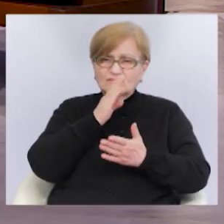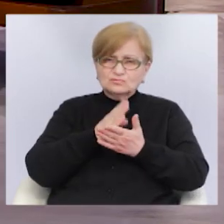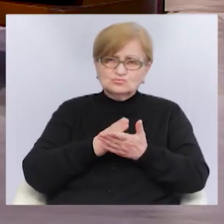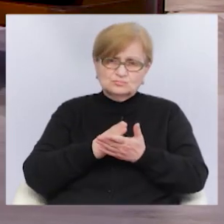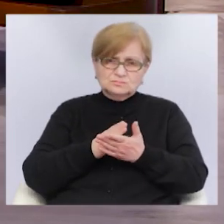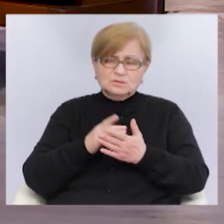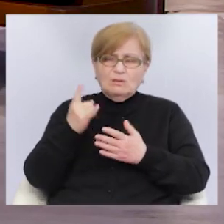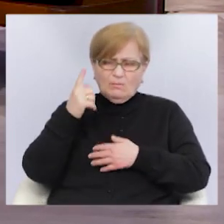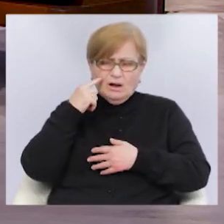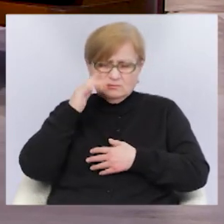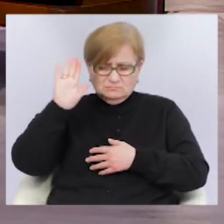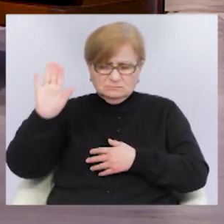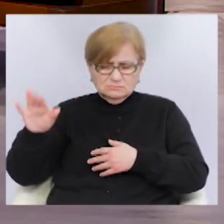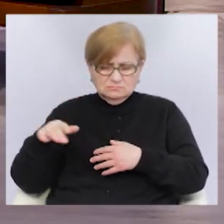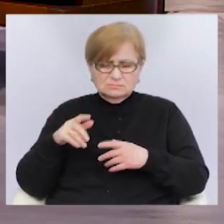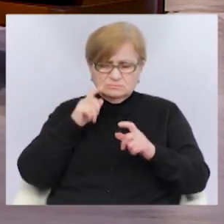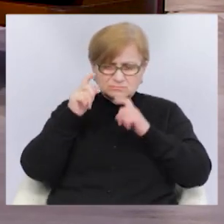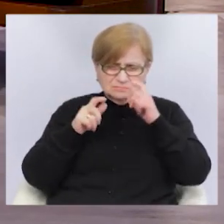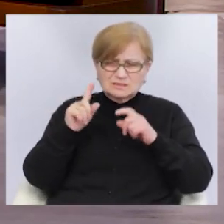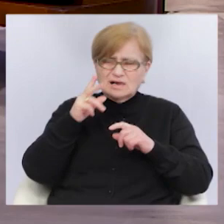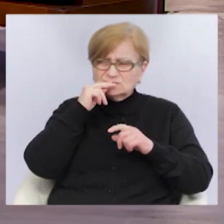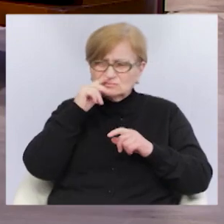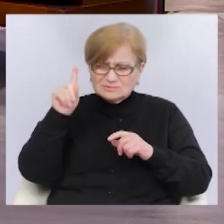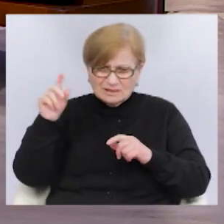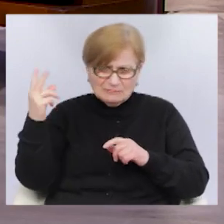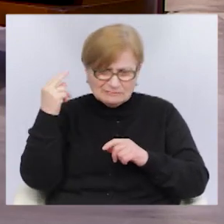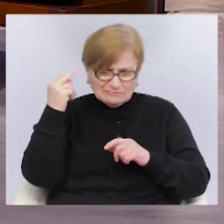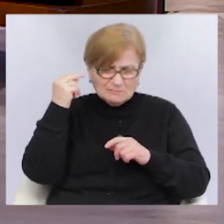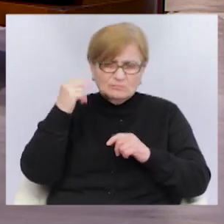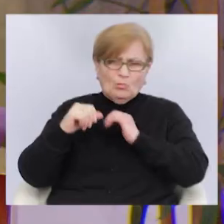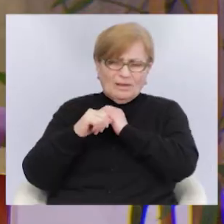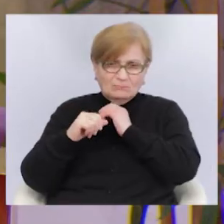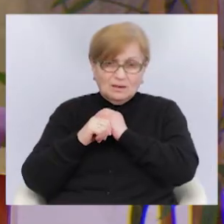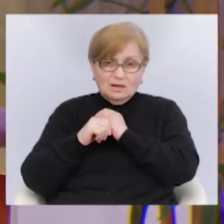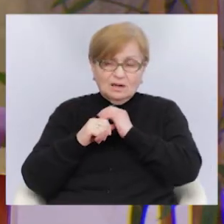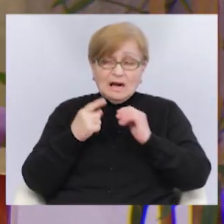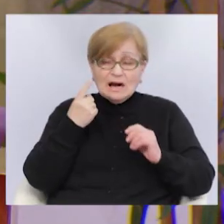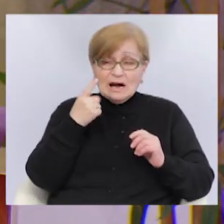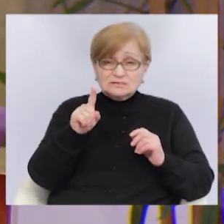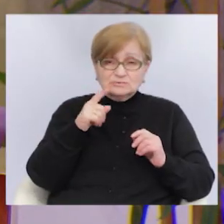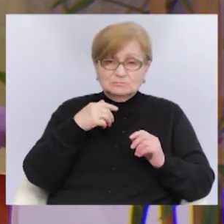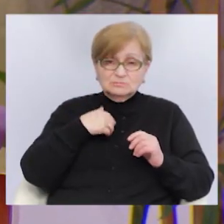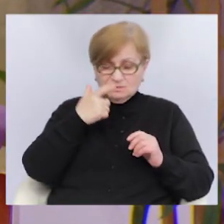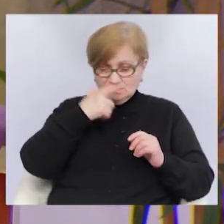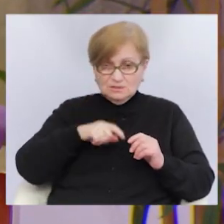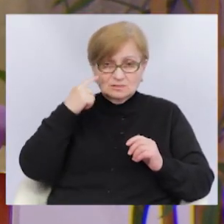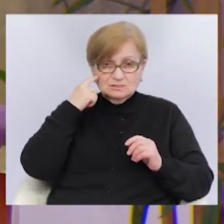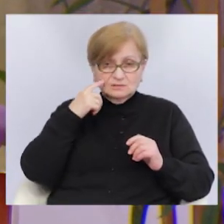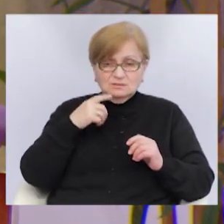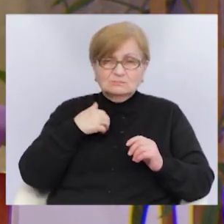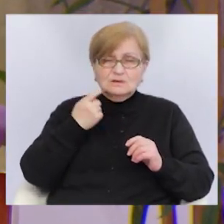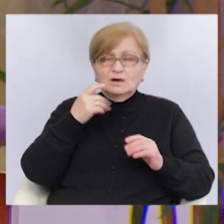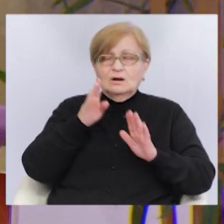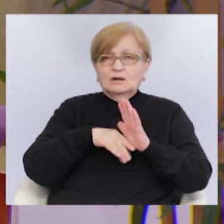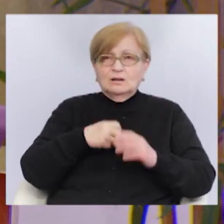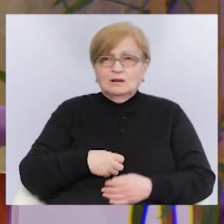იქ ბავშვი შეიძლება ტირის, შეიძლება საშინელ რაღაცებს გვეუბნება, რომ გამიკეთეს, მომეხმარე. აი ამ მომენტში რომ რა მჭირდება და შეიძლება იყოს რომ ამოხნეშ.